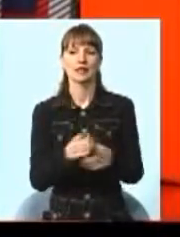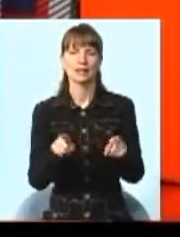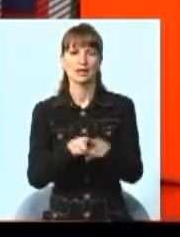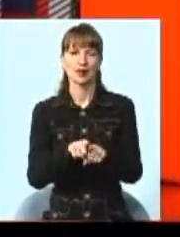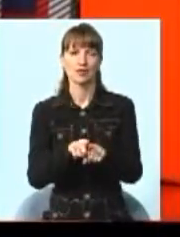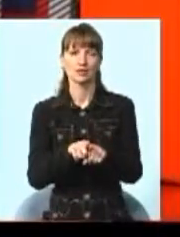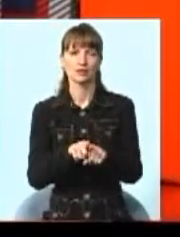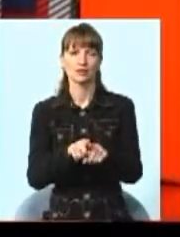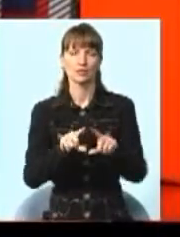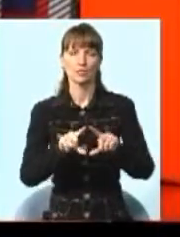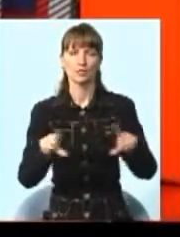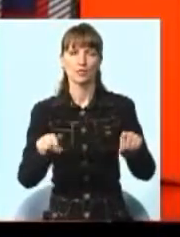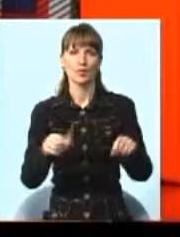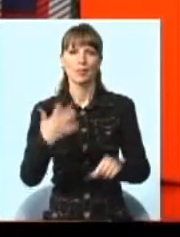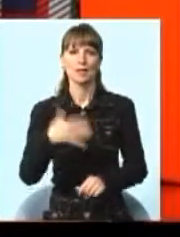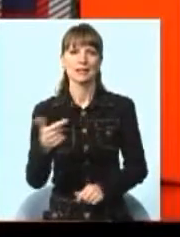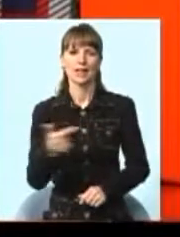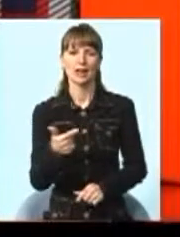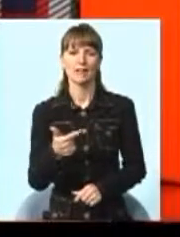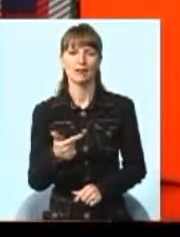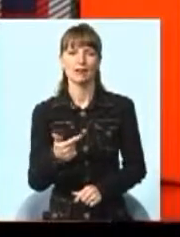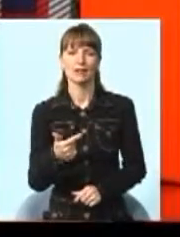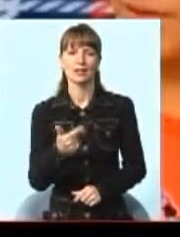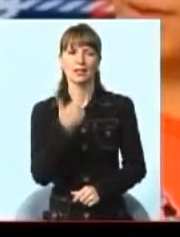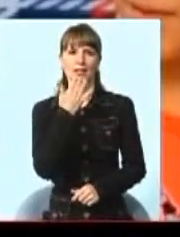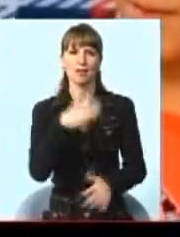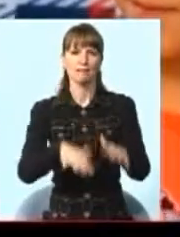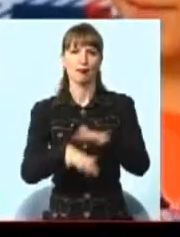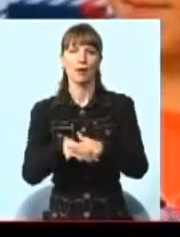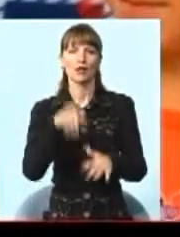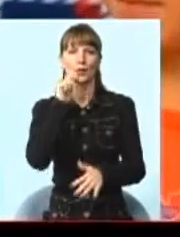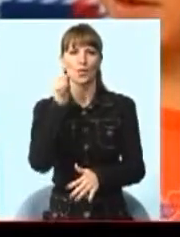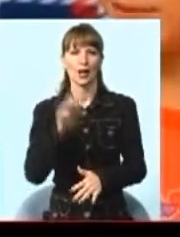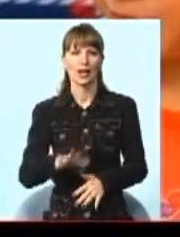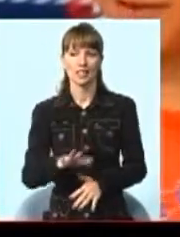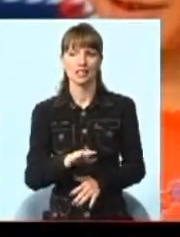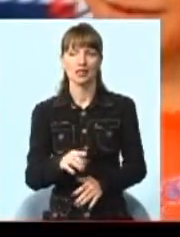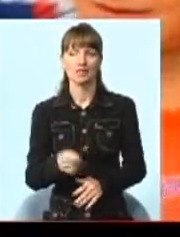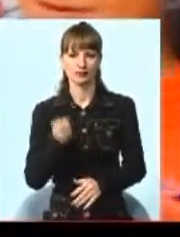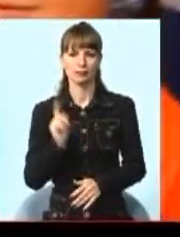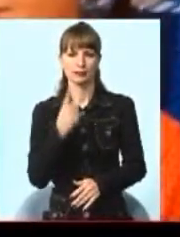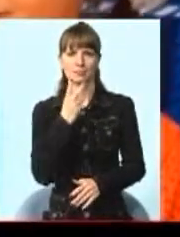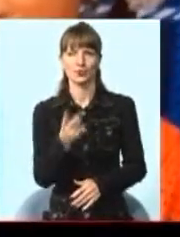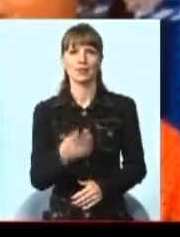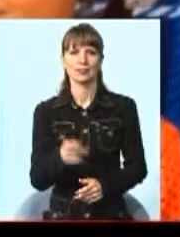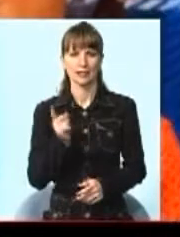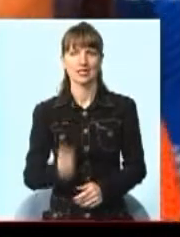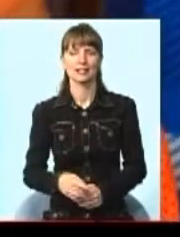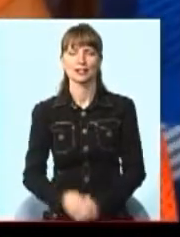така банкнота, 50 гривень, написано, Національний банк України, як ви вважаєте. Справжня чи ні? Справжня. Ну,